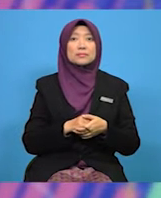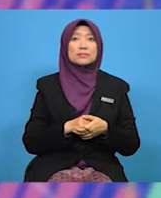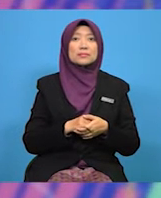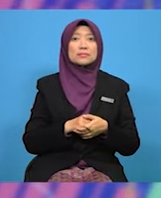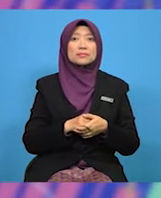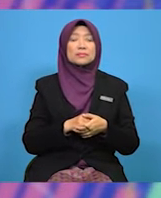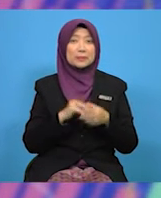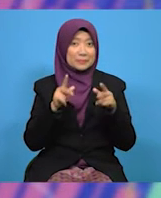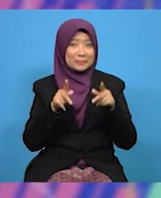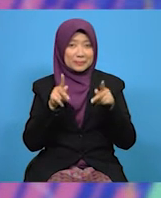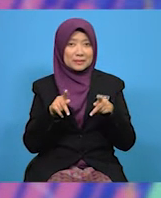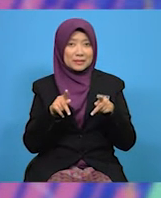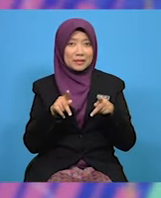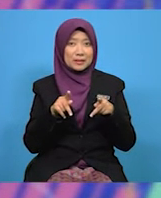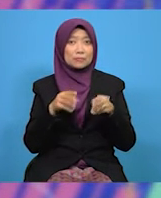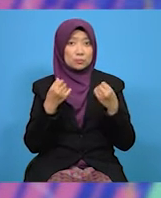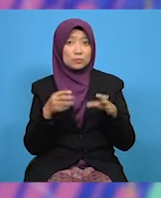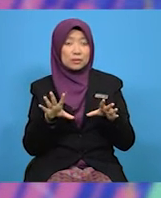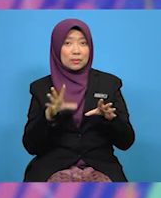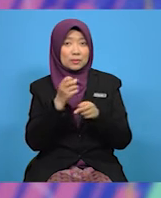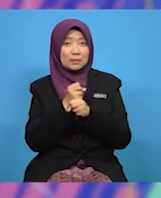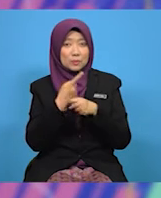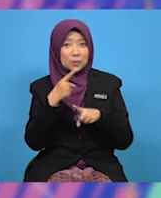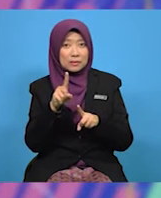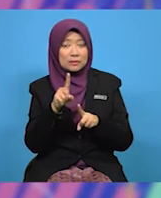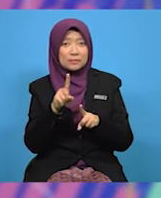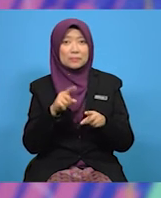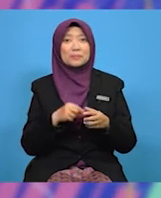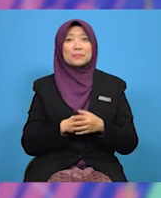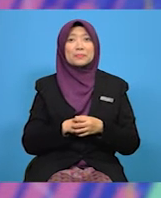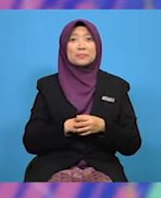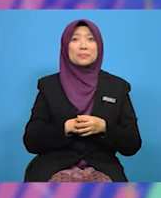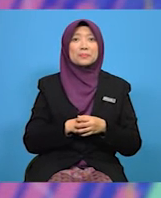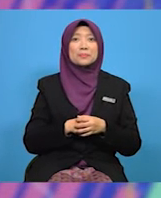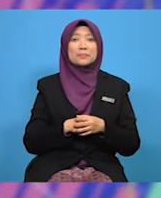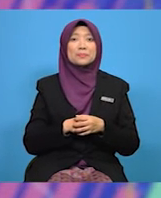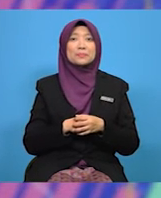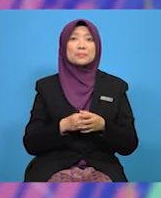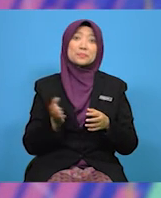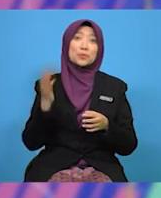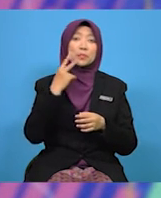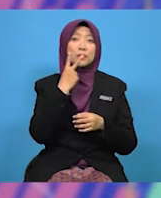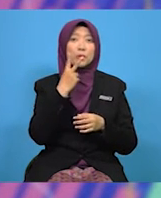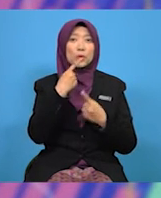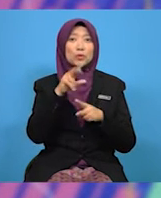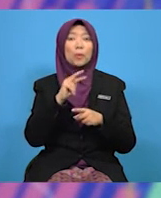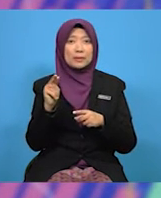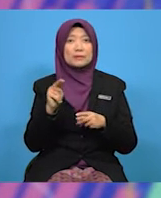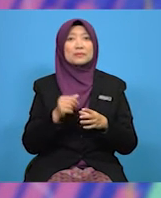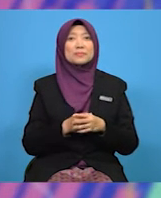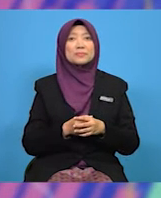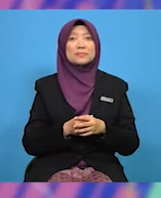file Afrojack adakah anda telah dapat jawabannya jump kita lihat